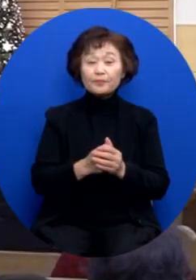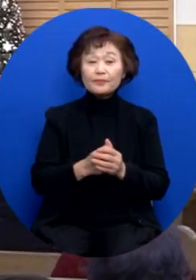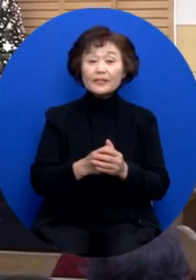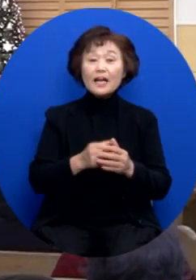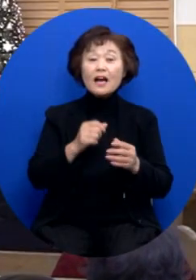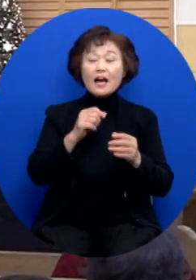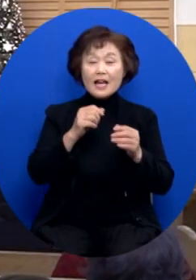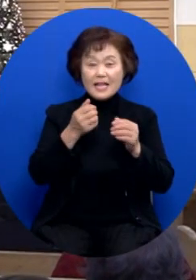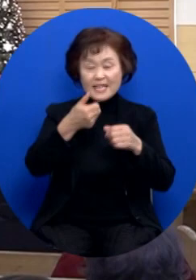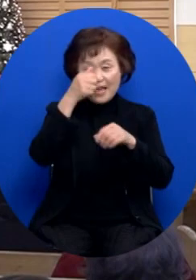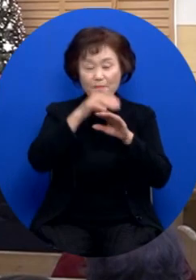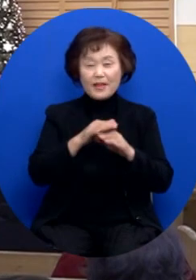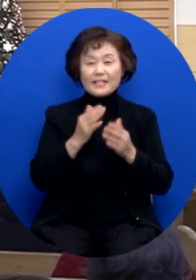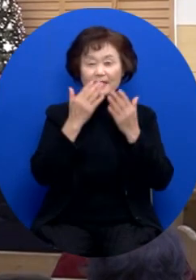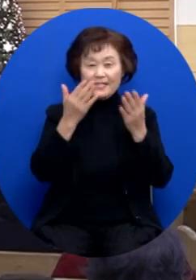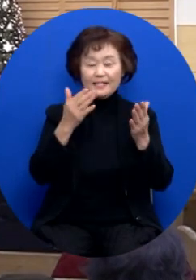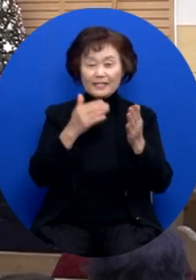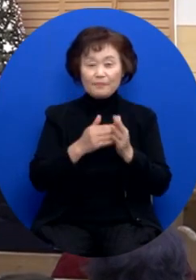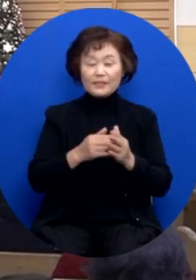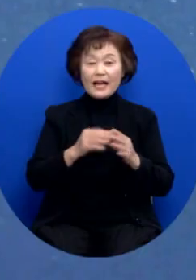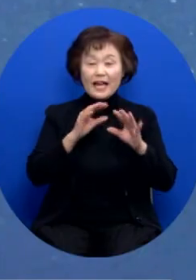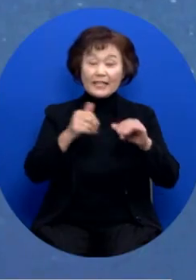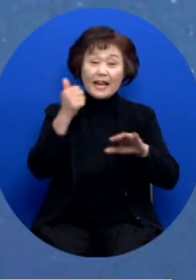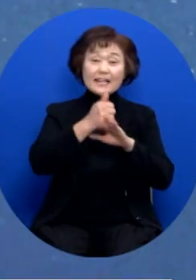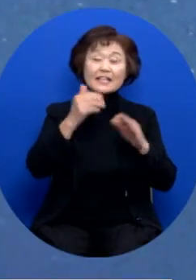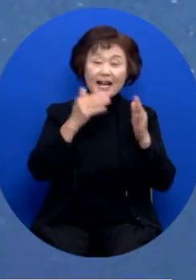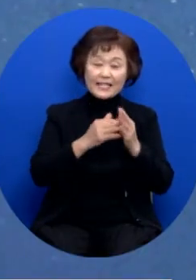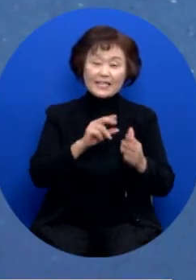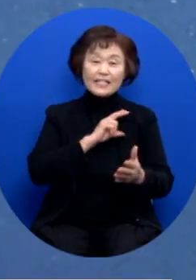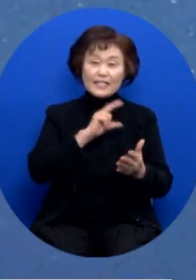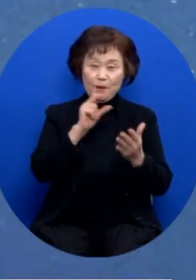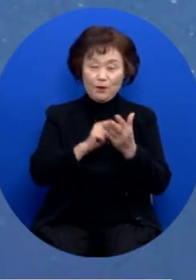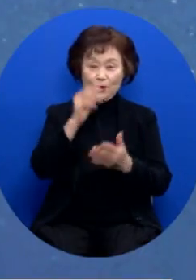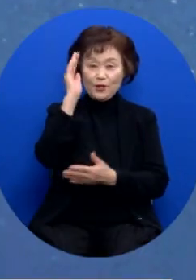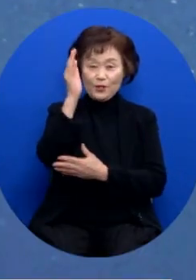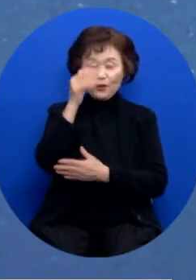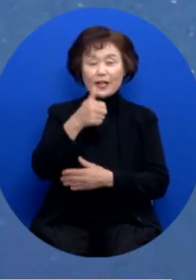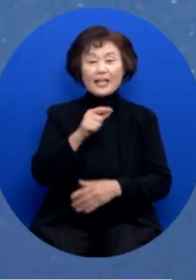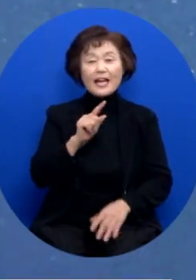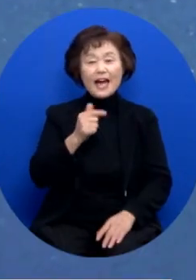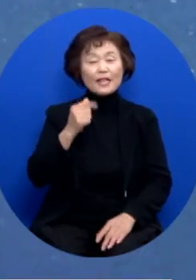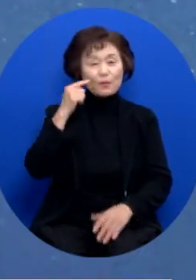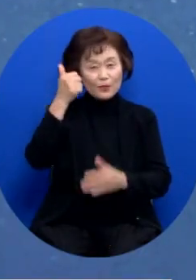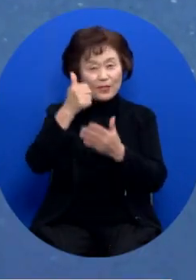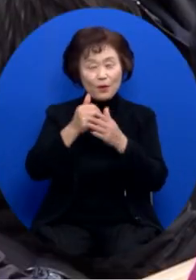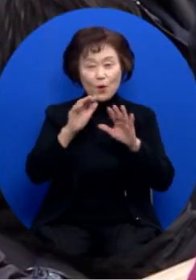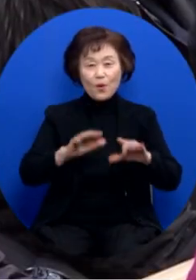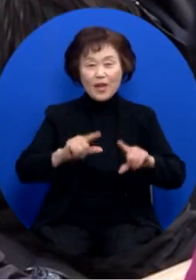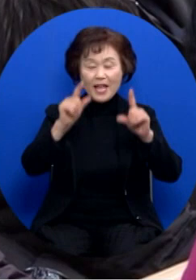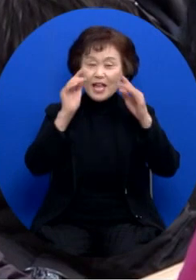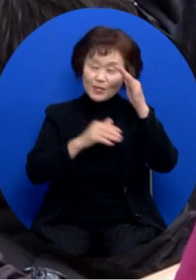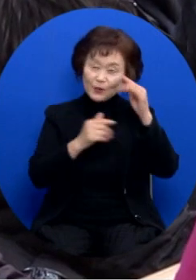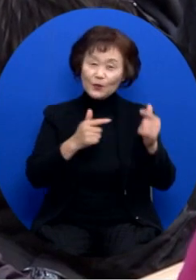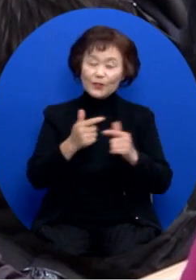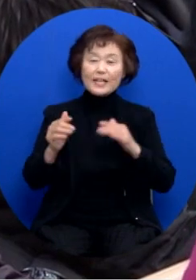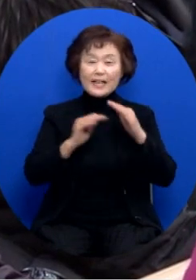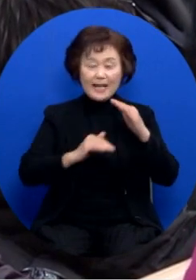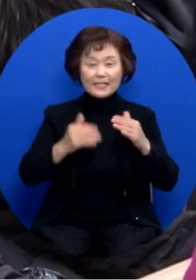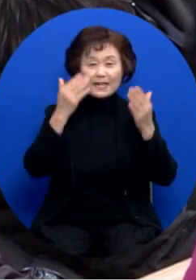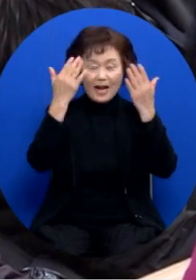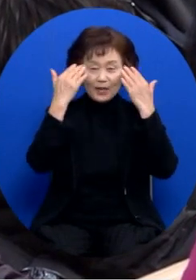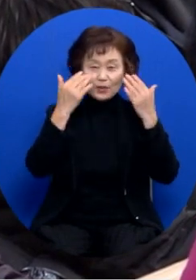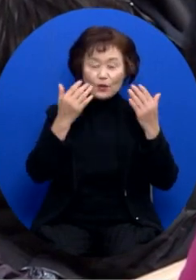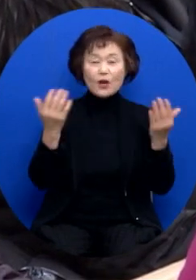프로젝트의 시작을 알렸습니다. 땅끝까지라는 제목으로 설교한 한기채 목사는 올해 성도들이 가정과 학교,